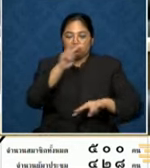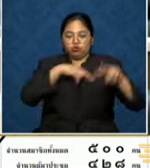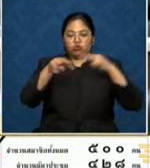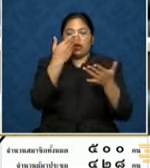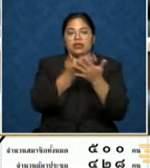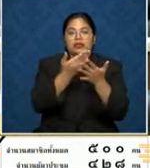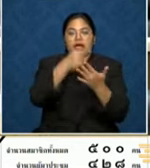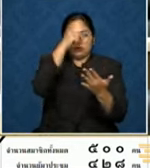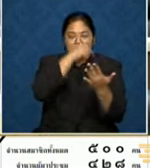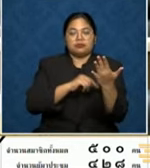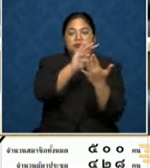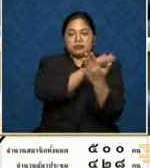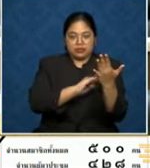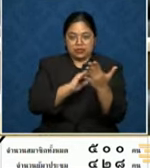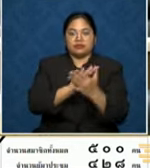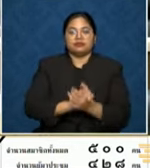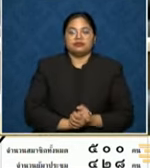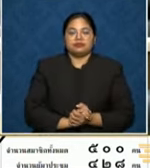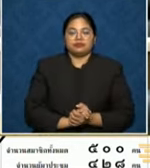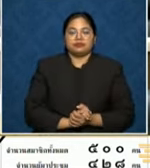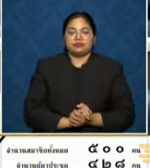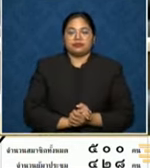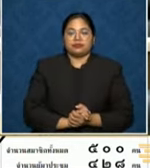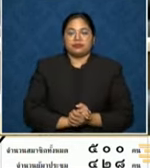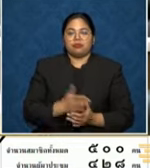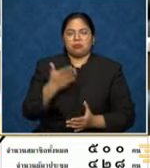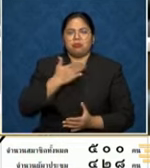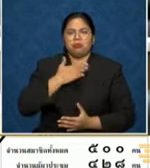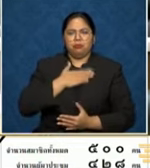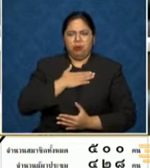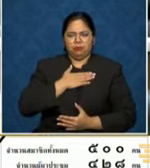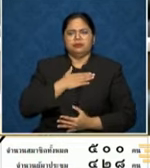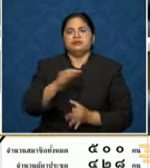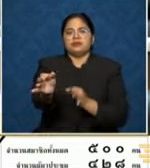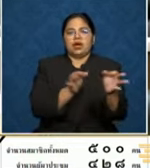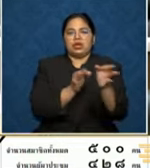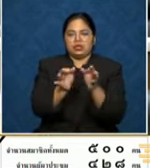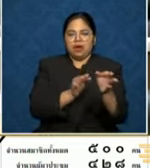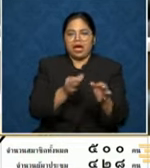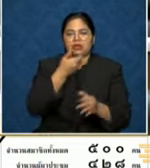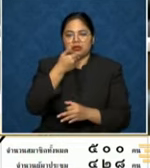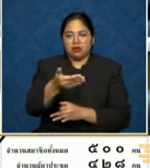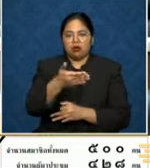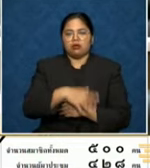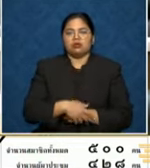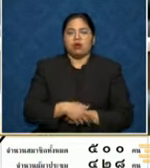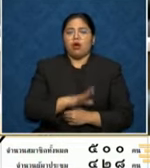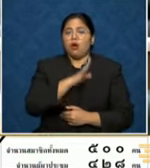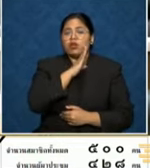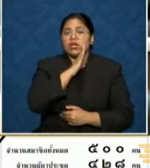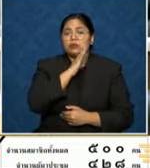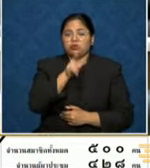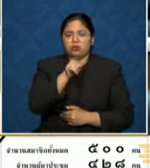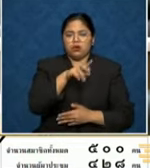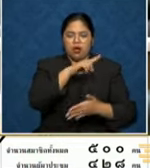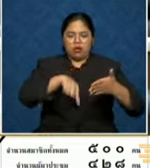มเข้าใจนะครับผมอธิบายมาโดยตลอดว่าหาเสียงไว้ว่าเรา